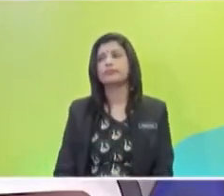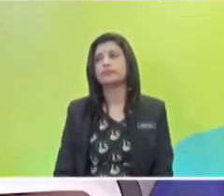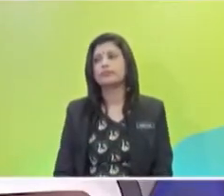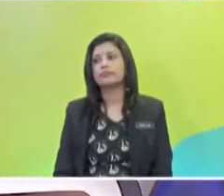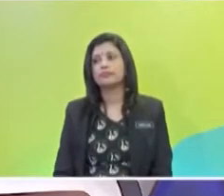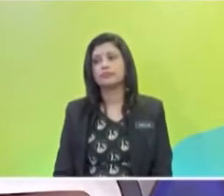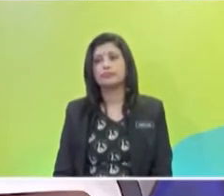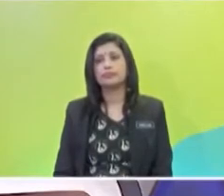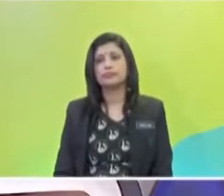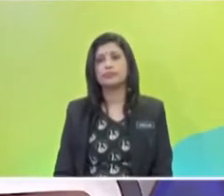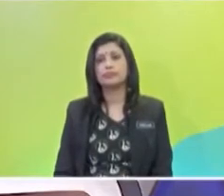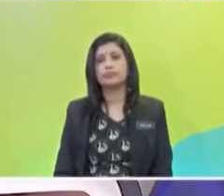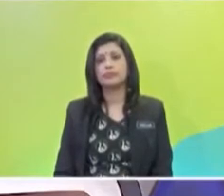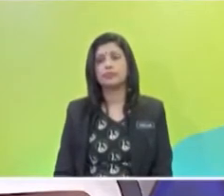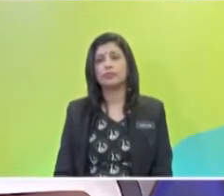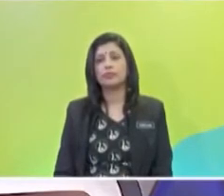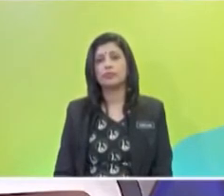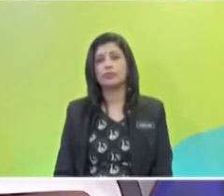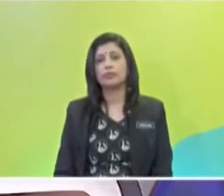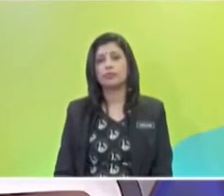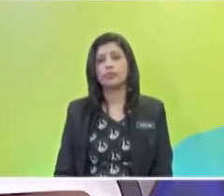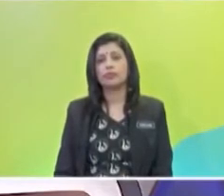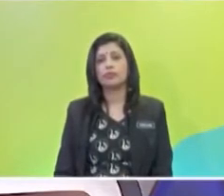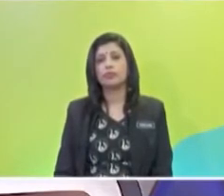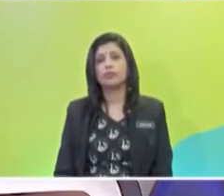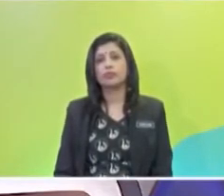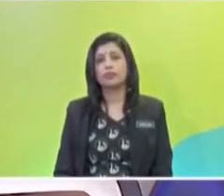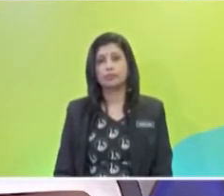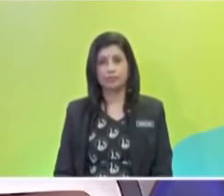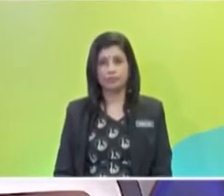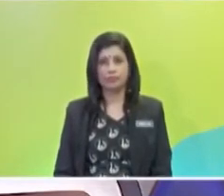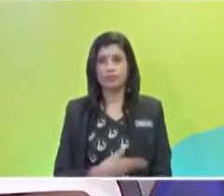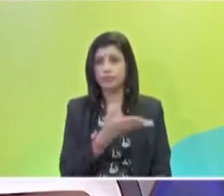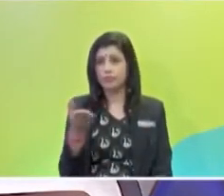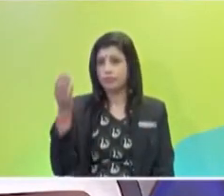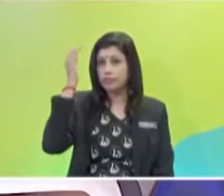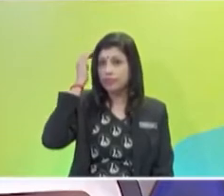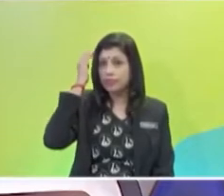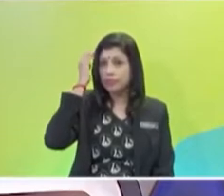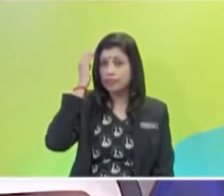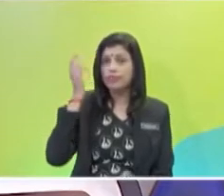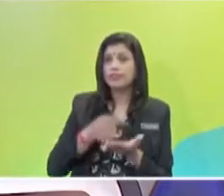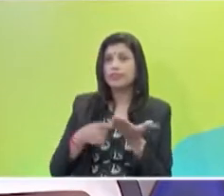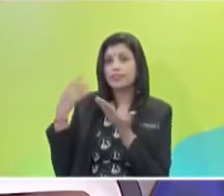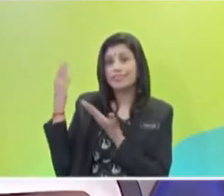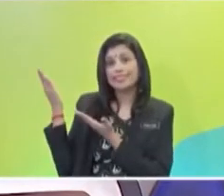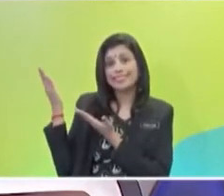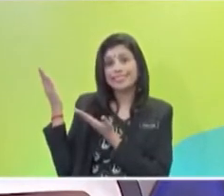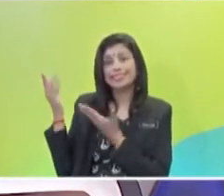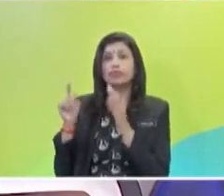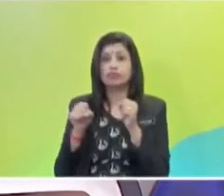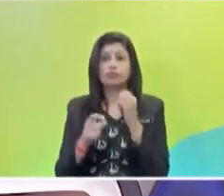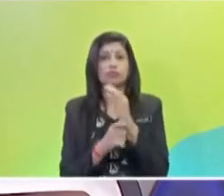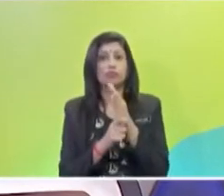Menu seterusnya ni diperbuat daripada adunan tepung. Kita tambah dengan